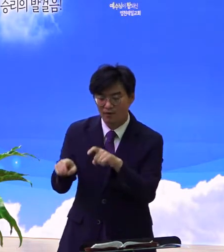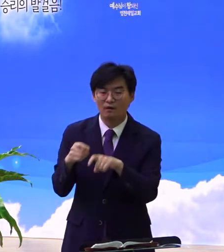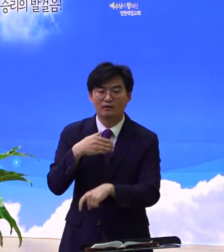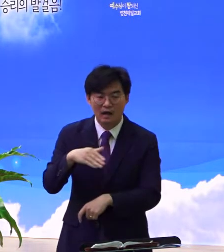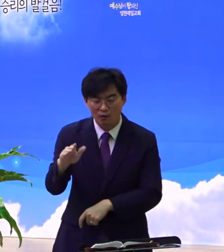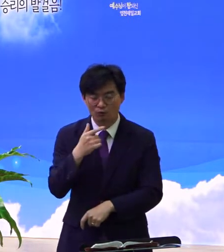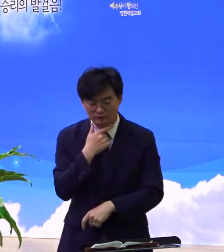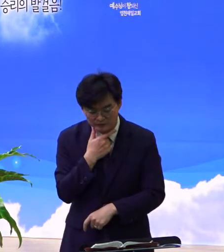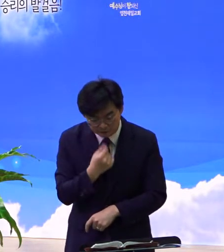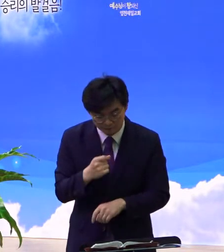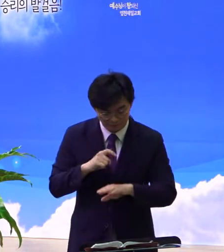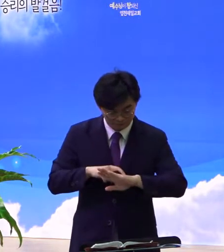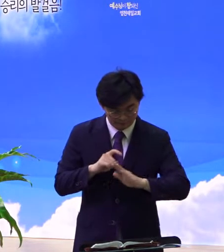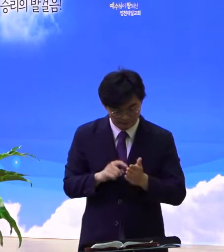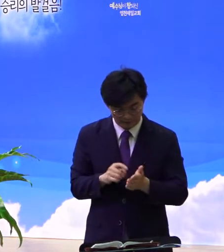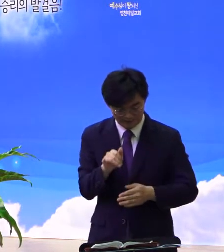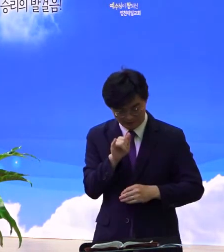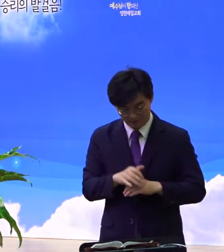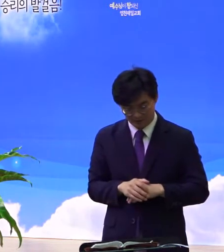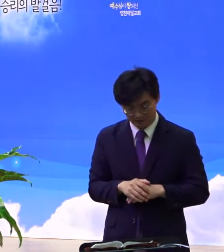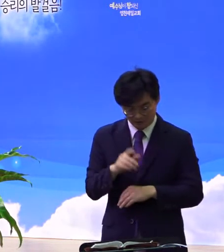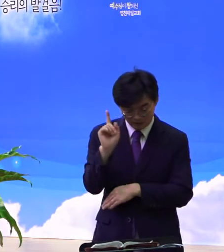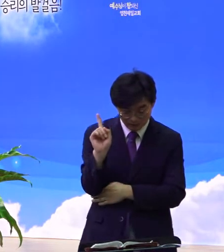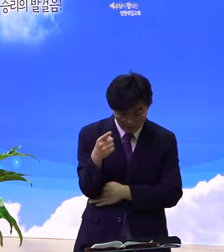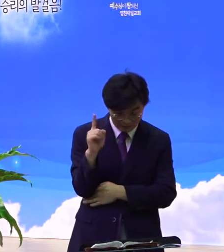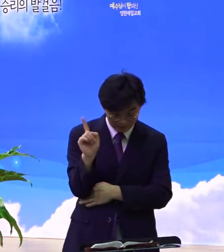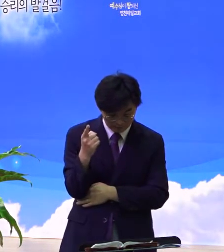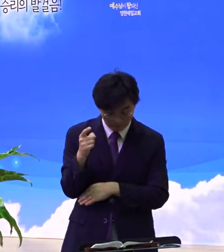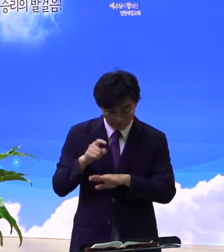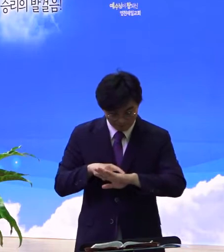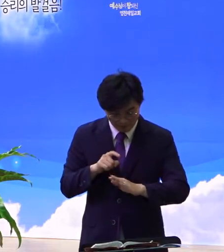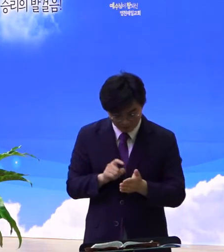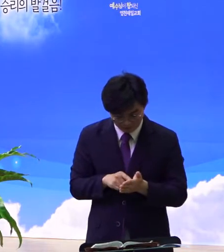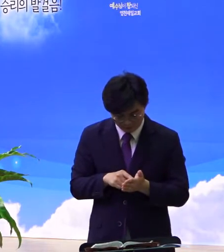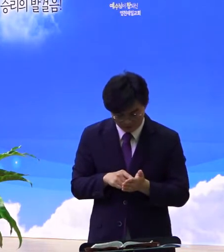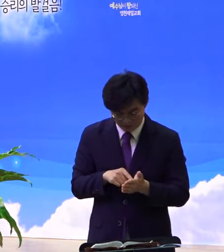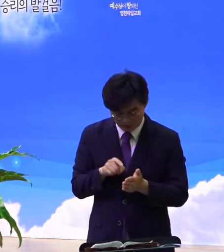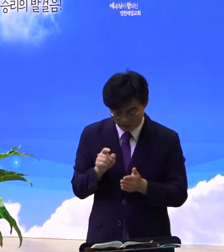그랬습니다. 그런 다윗을 하나님께서 보셨습니다.